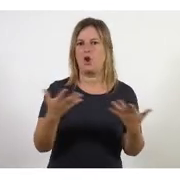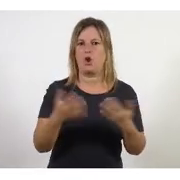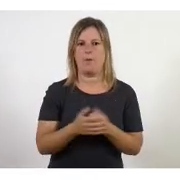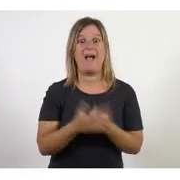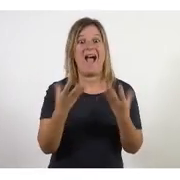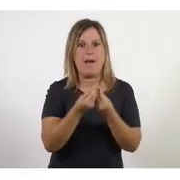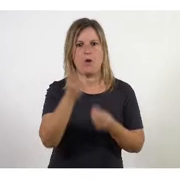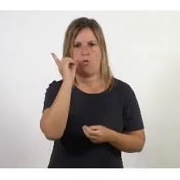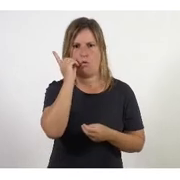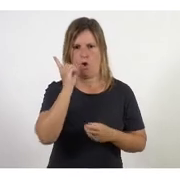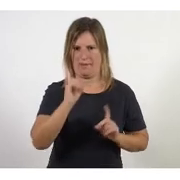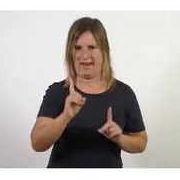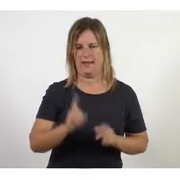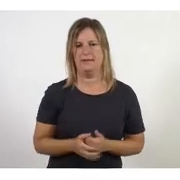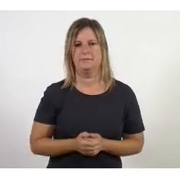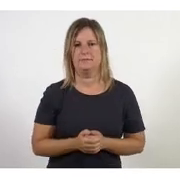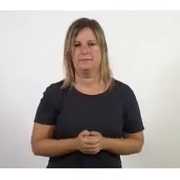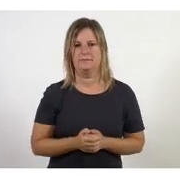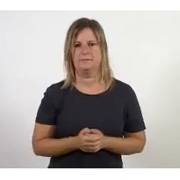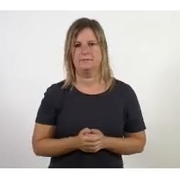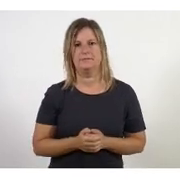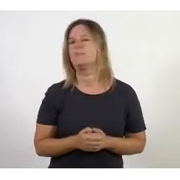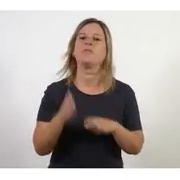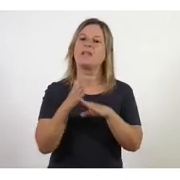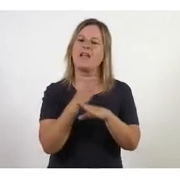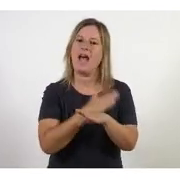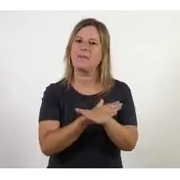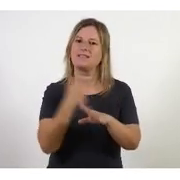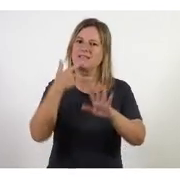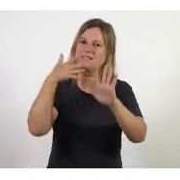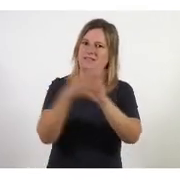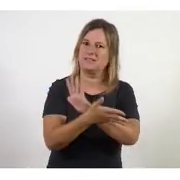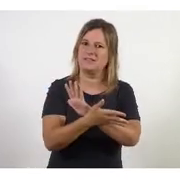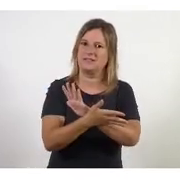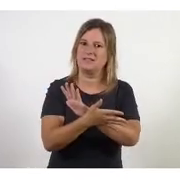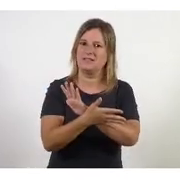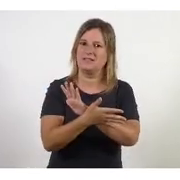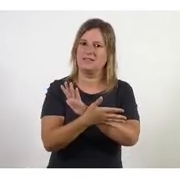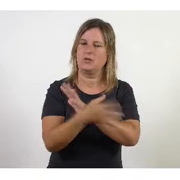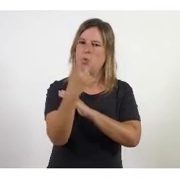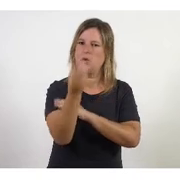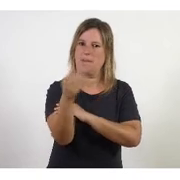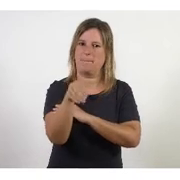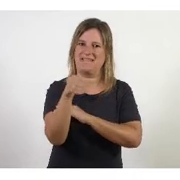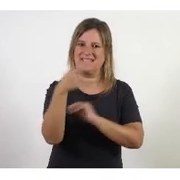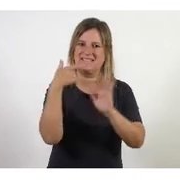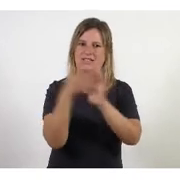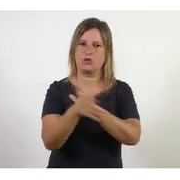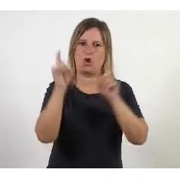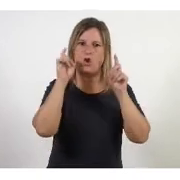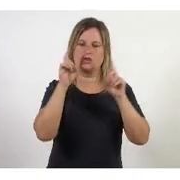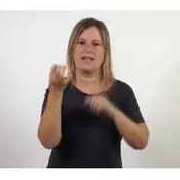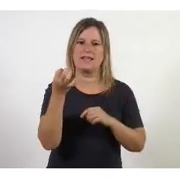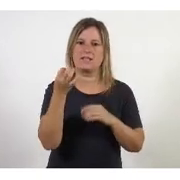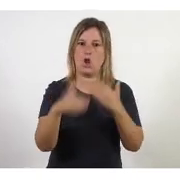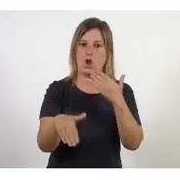mòbil. Jo el que us diria, faré abans, us faré una bola extra. Abans farem un 10 més 1. La bola extra és que abans de